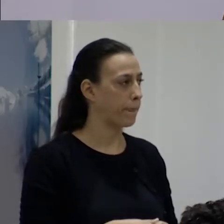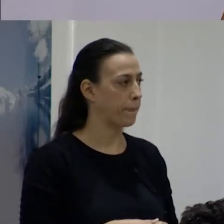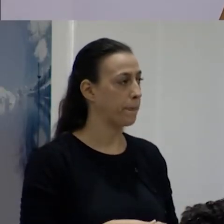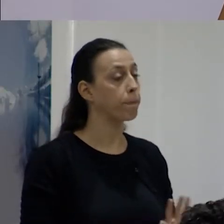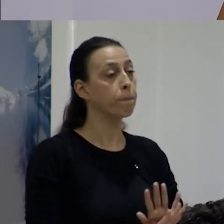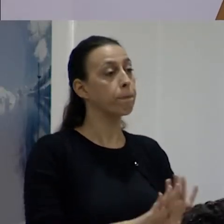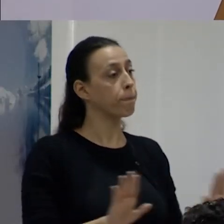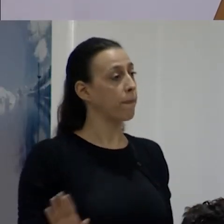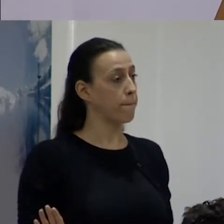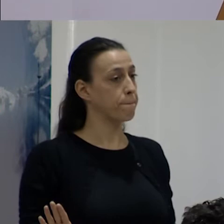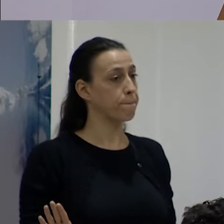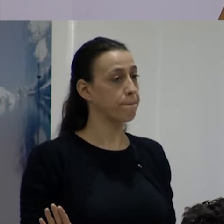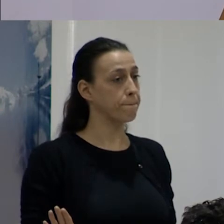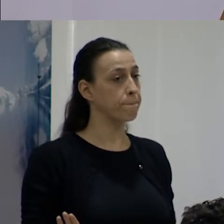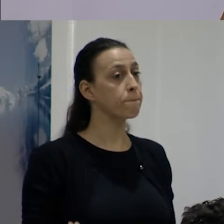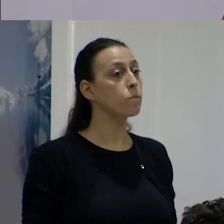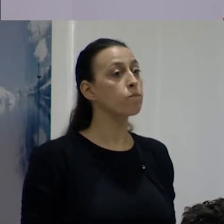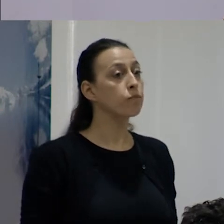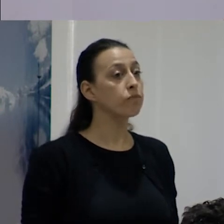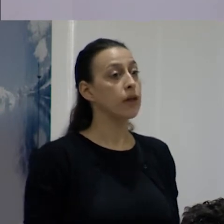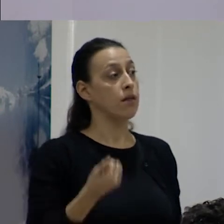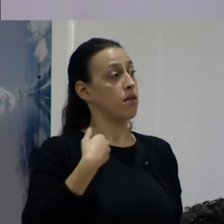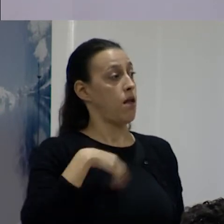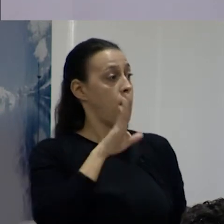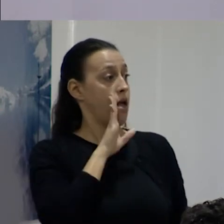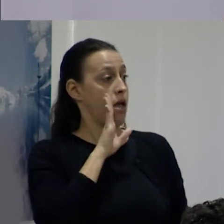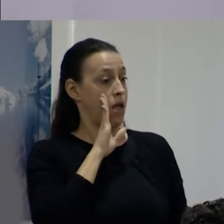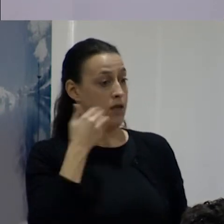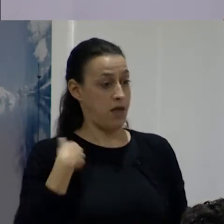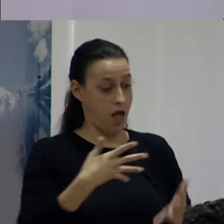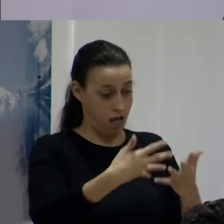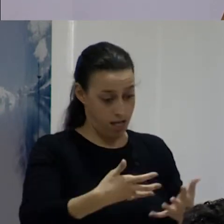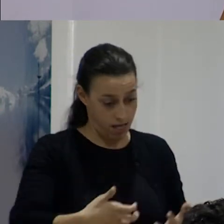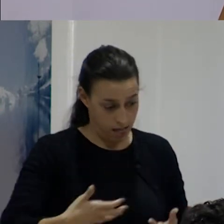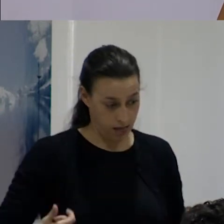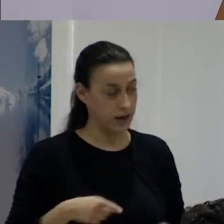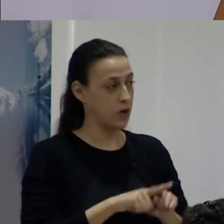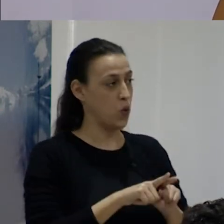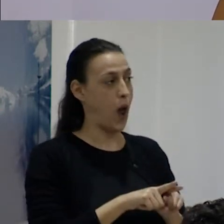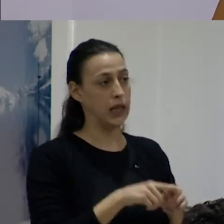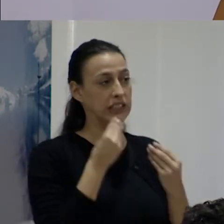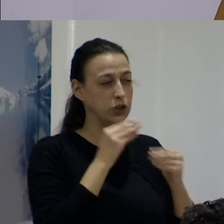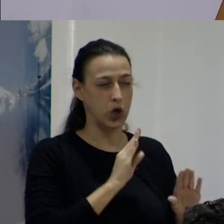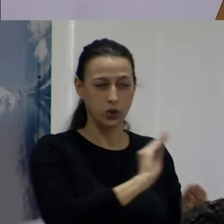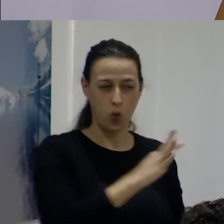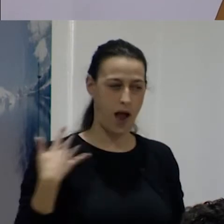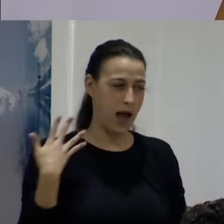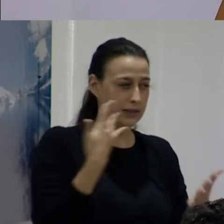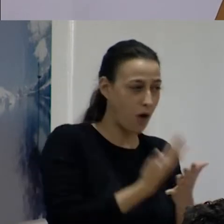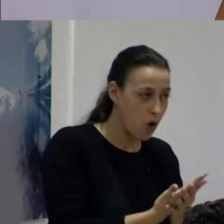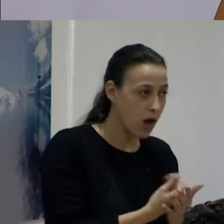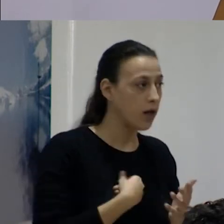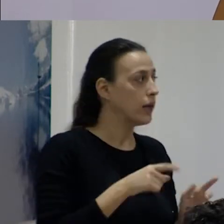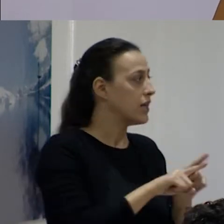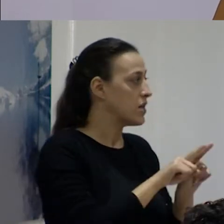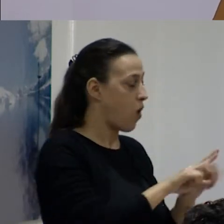Així doncs, considerats i exposats tots aquests fets, digníssimes autoritats i